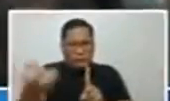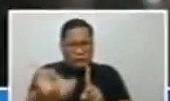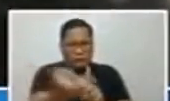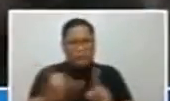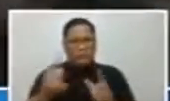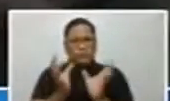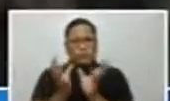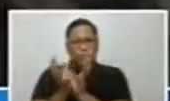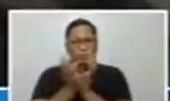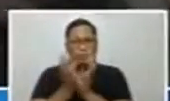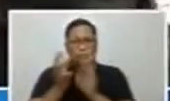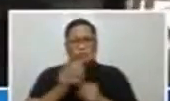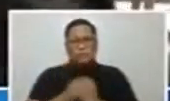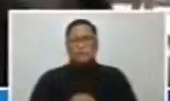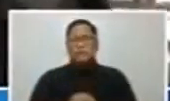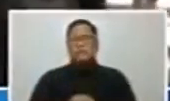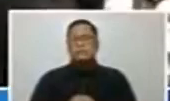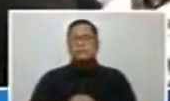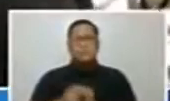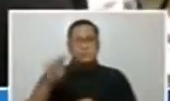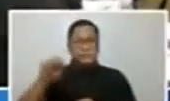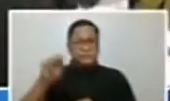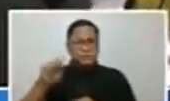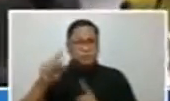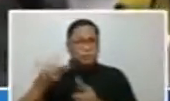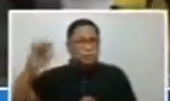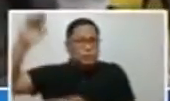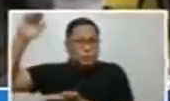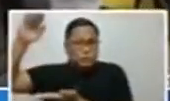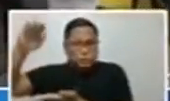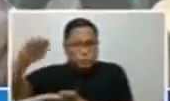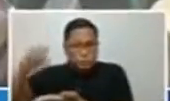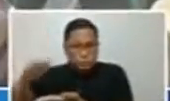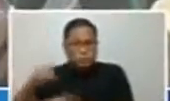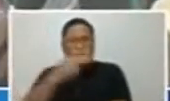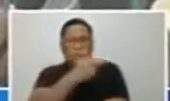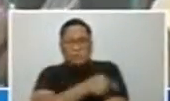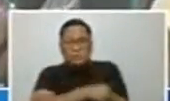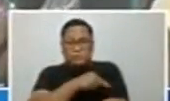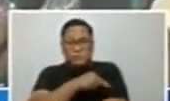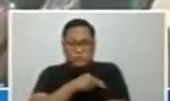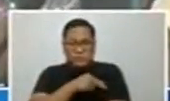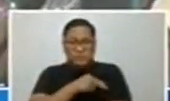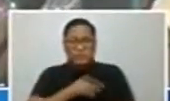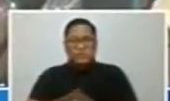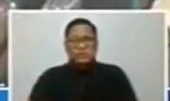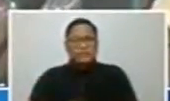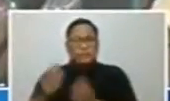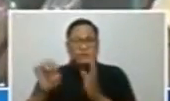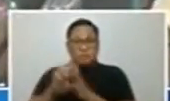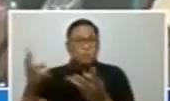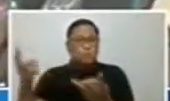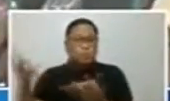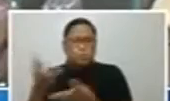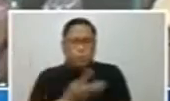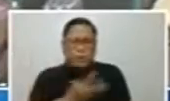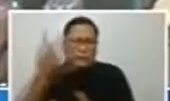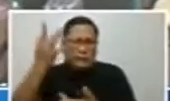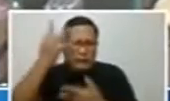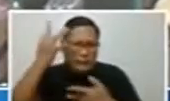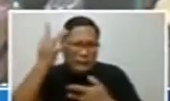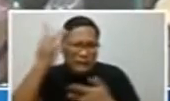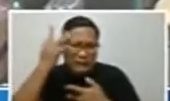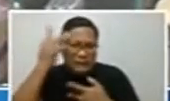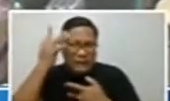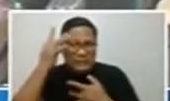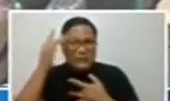ikinahihiya ng ating kababayan yung pagkakaroon ng COVID at ayaw nilang pumunta ng hospital kagad. Kaya sana ay magkusa